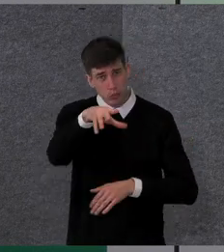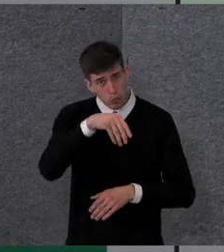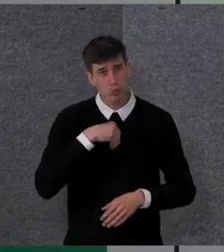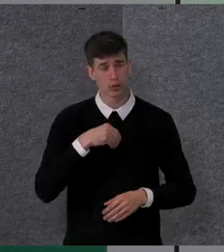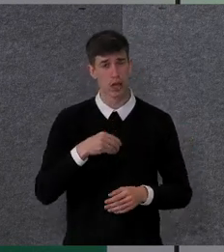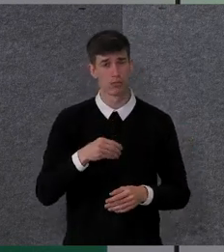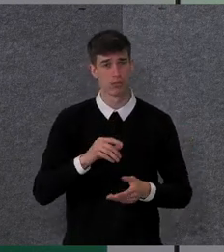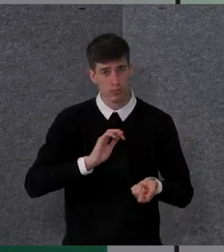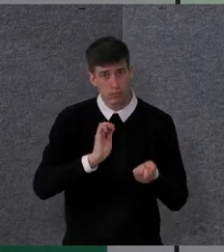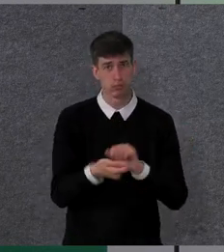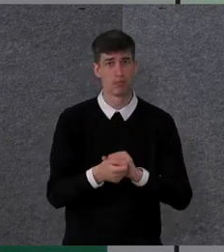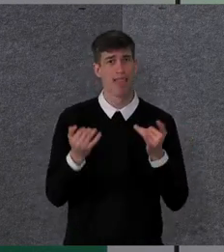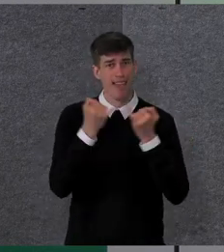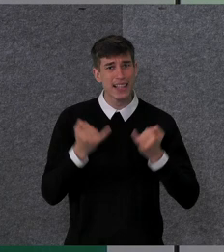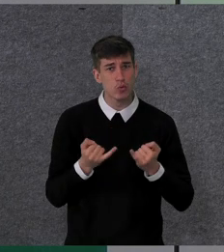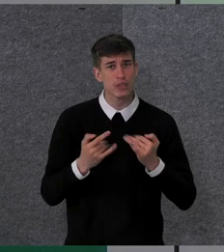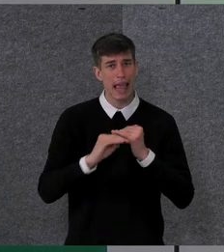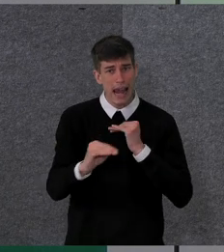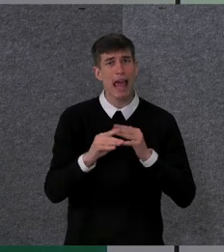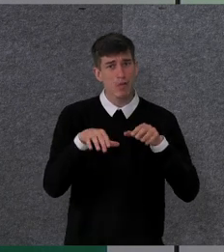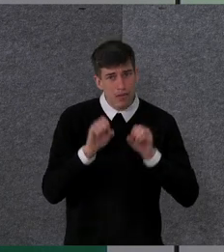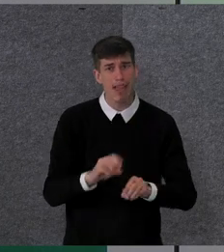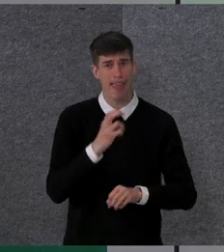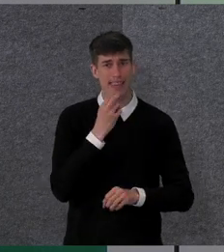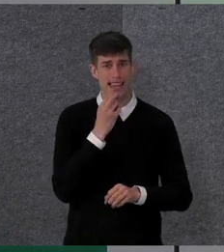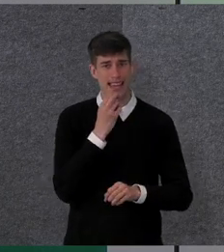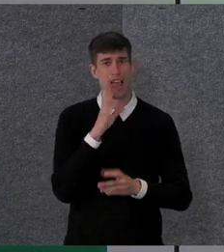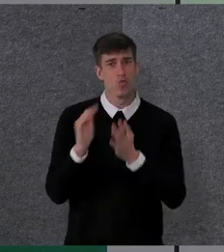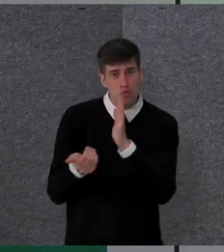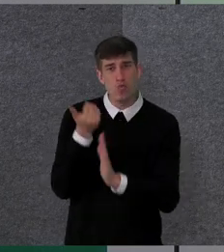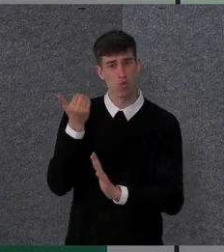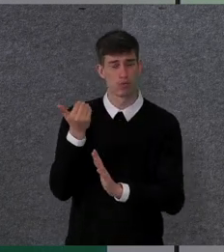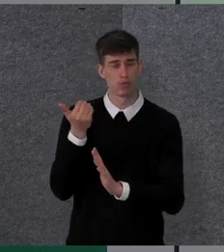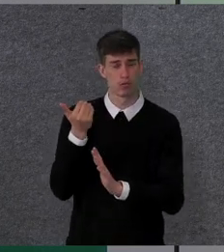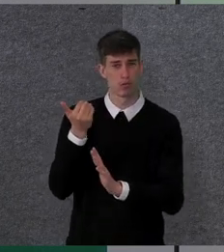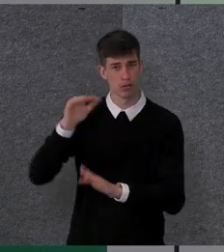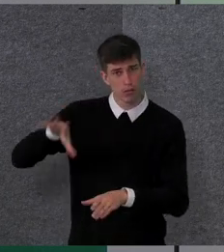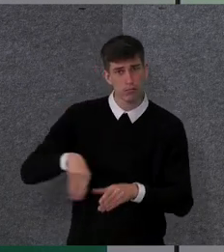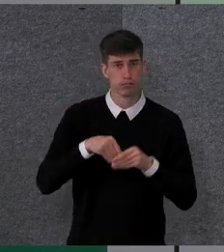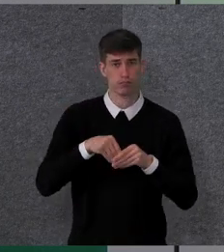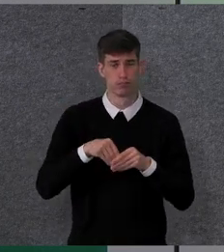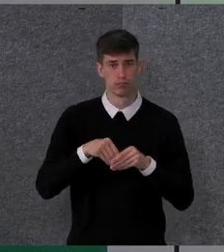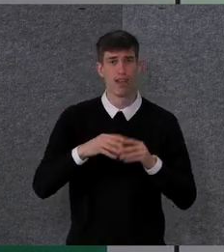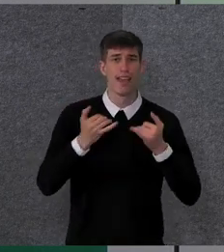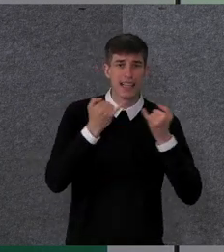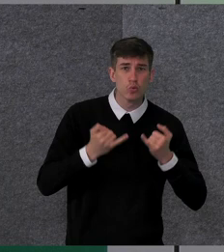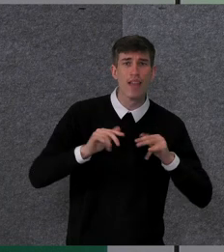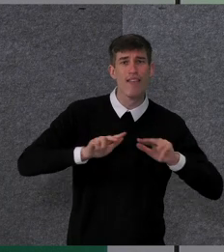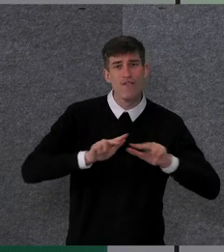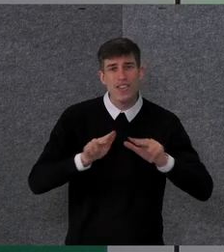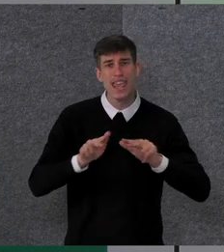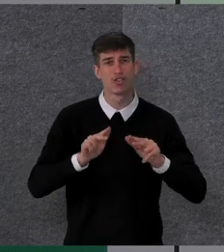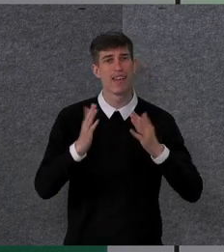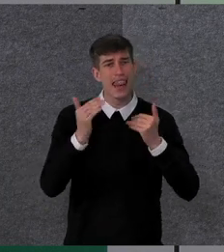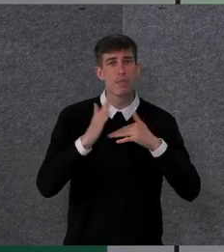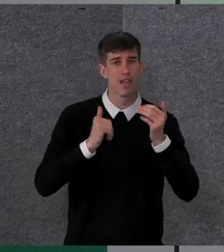uns zeigen, dass ein Industrieland zu 100% mit Energie aus Erneuerbaren versorgt werden kann und unsere Industrie und Wirtschaft